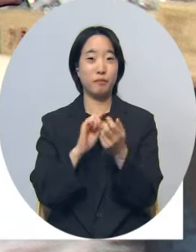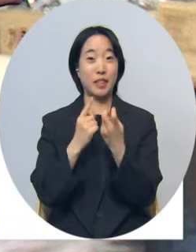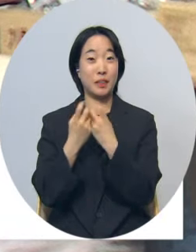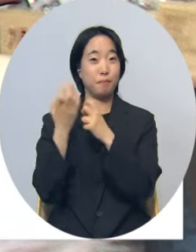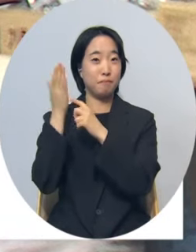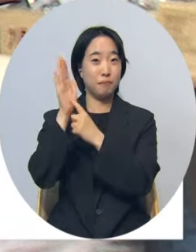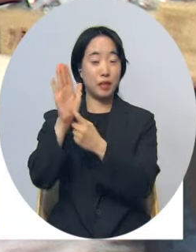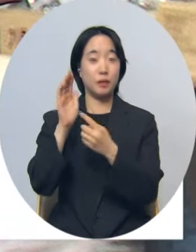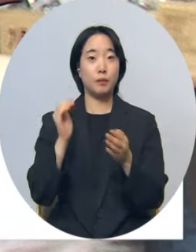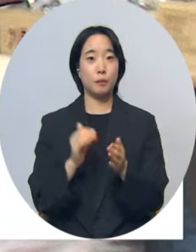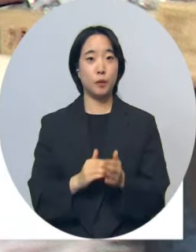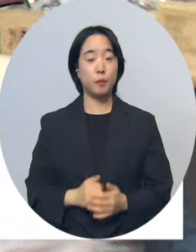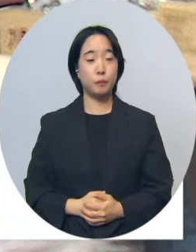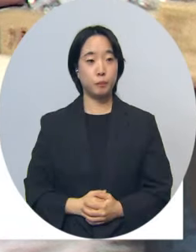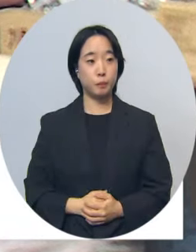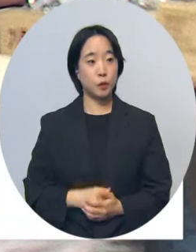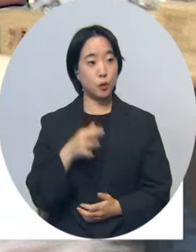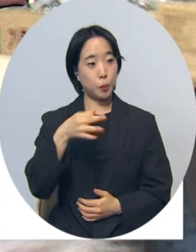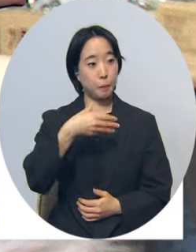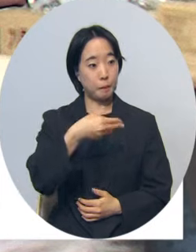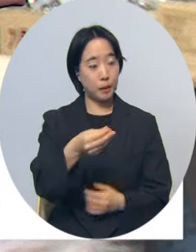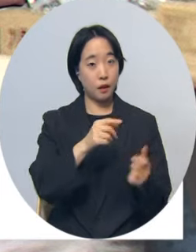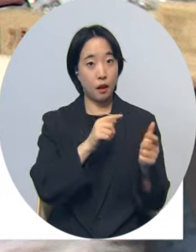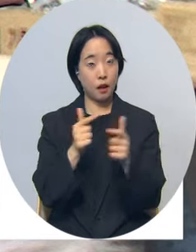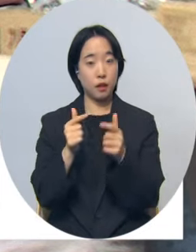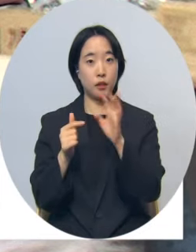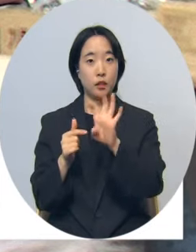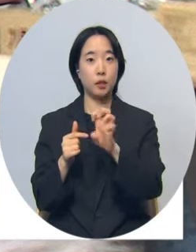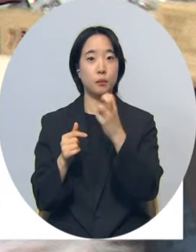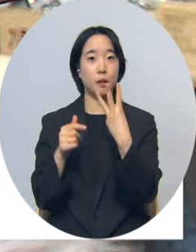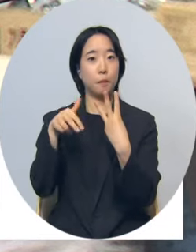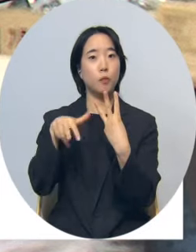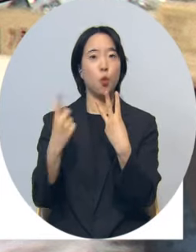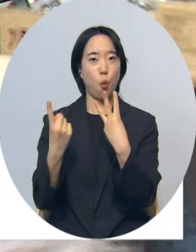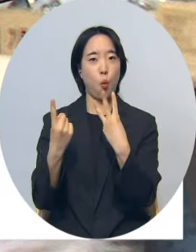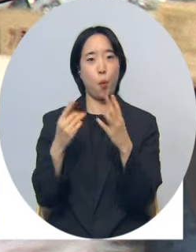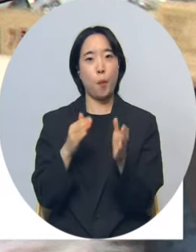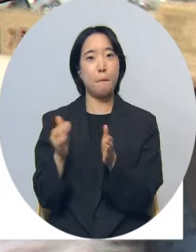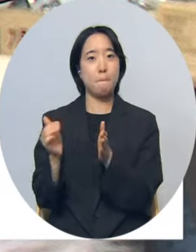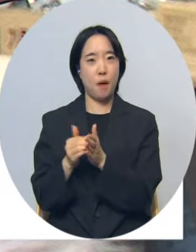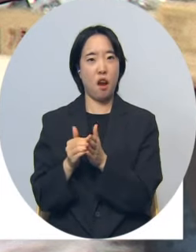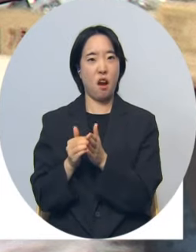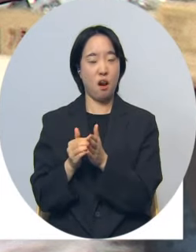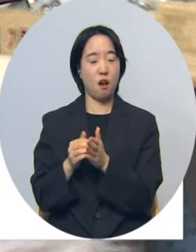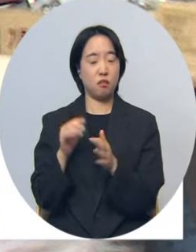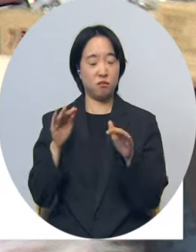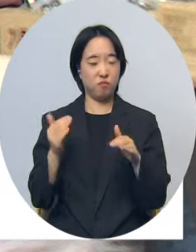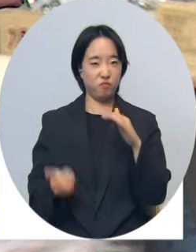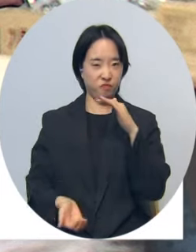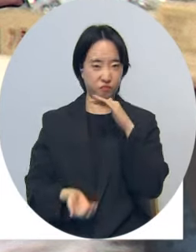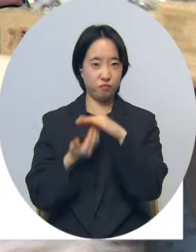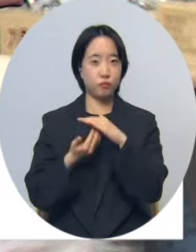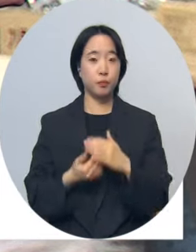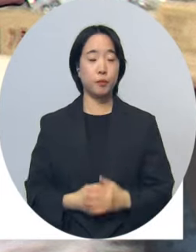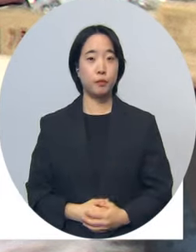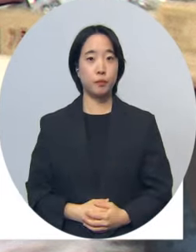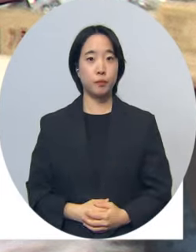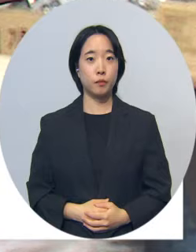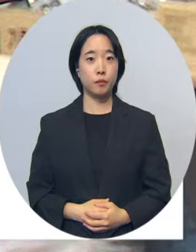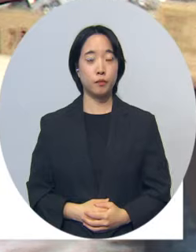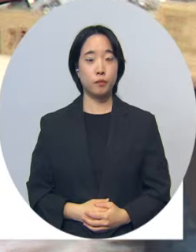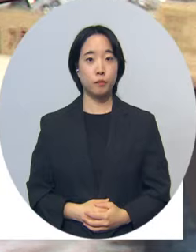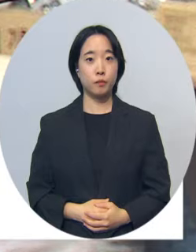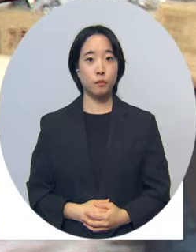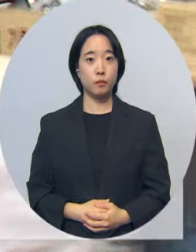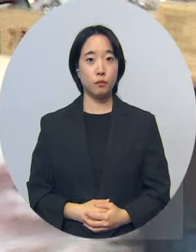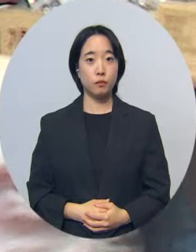규모의 금융지원을 실시하기로 했는데 지난해 추석보다 2,300억 원이 늘어난 역대 최대 규모입니다. 계속해서 조태영